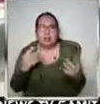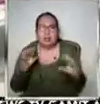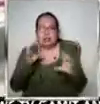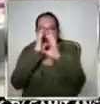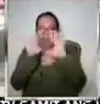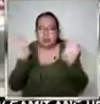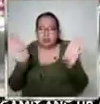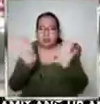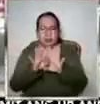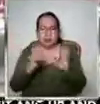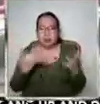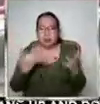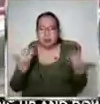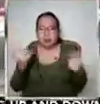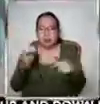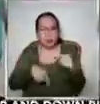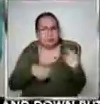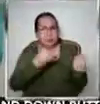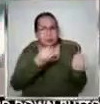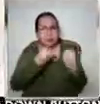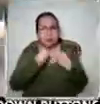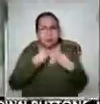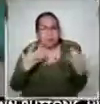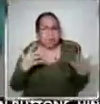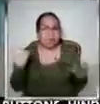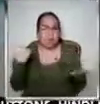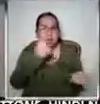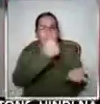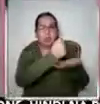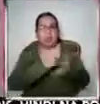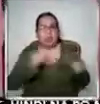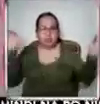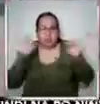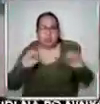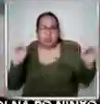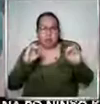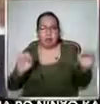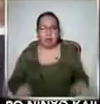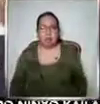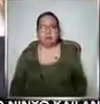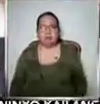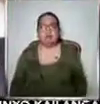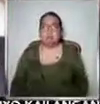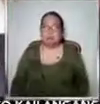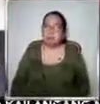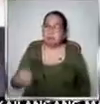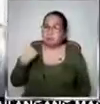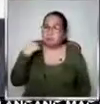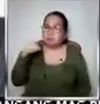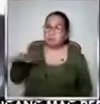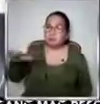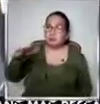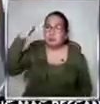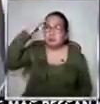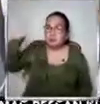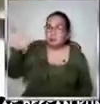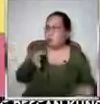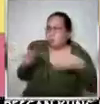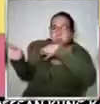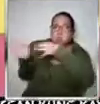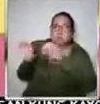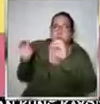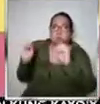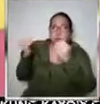kanina dahil wala naman nagsasabi sa kanila na tapos na ang payout sa 41,881 na SAP